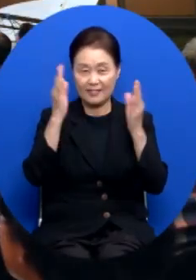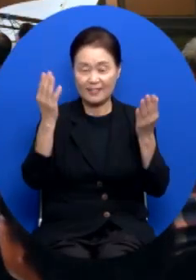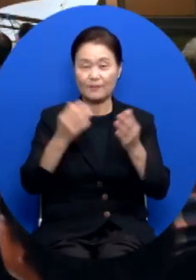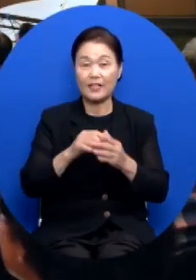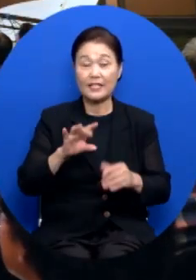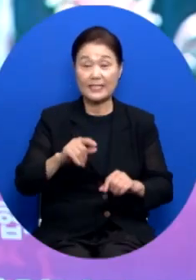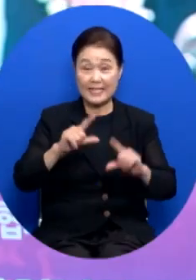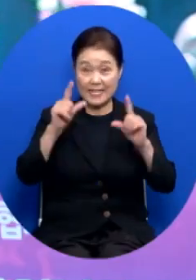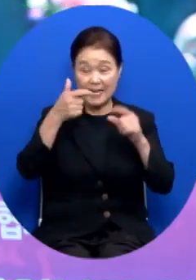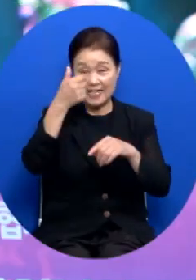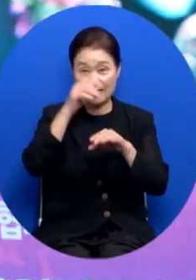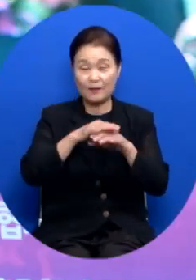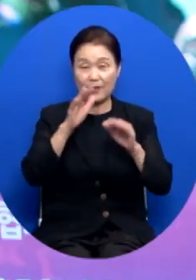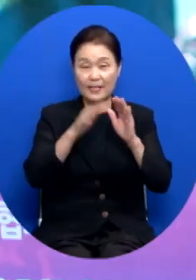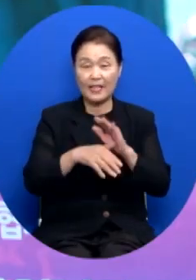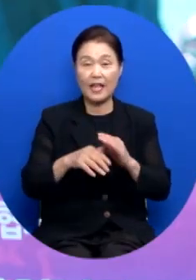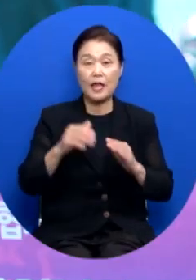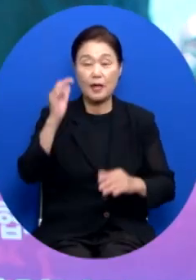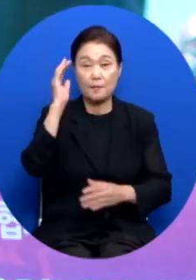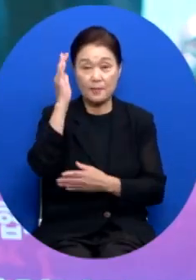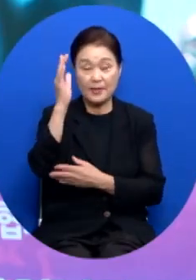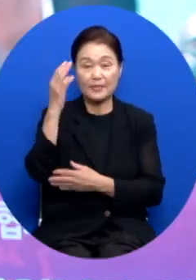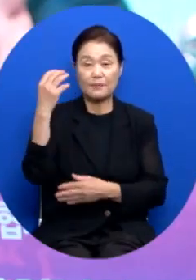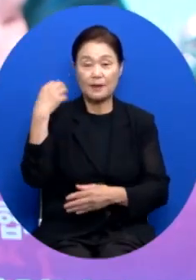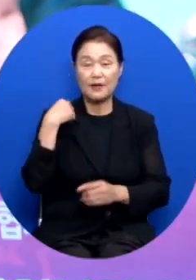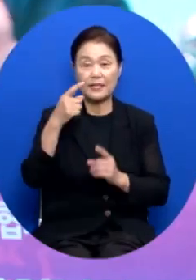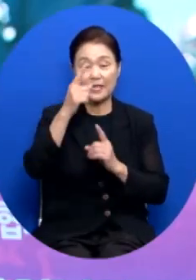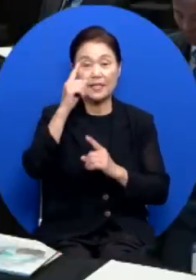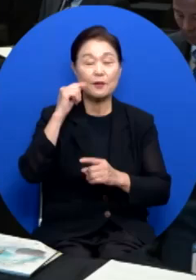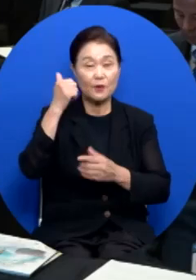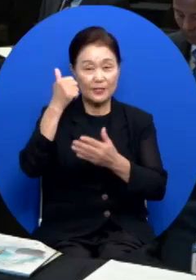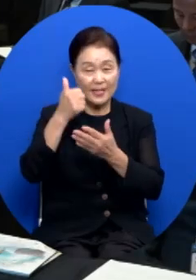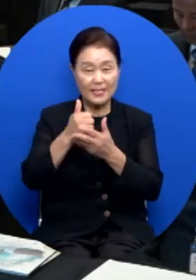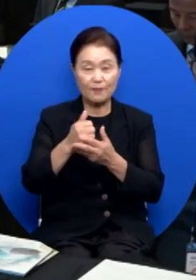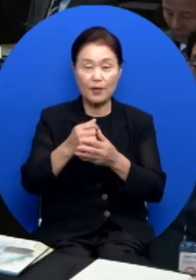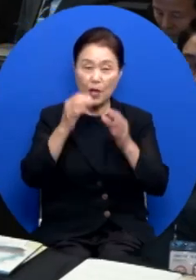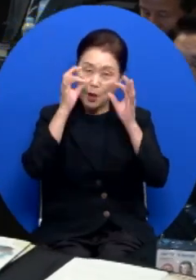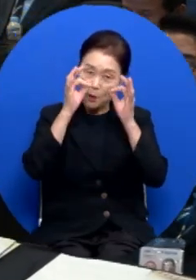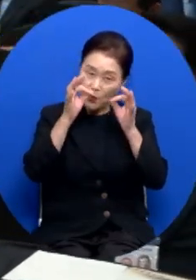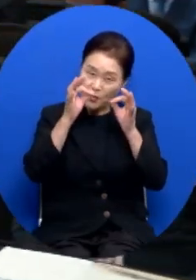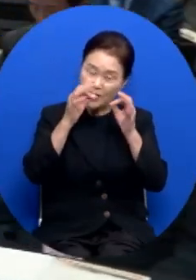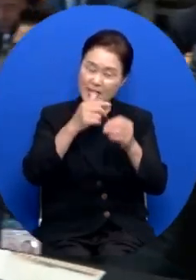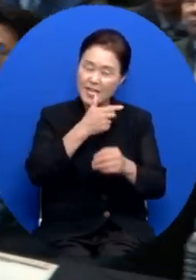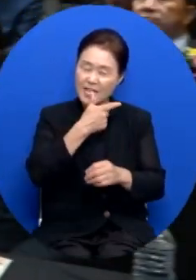첫날 예배에서 말씀을 전한 대표회장 이승희 목사가 보시기에 심히